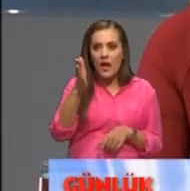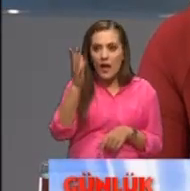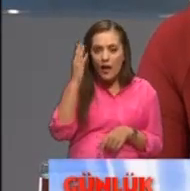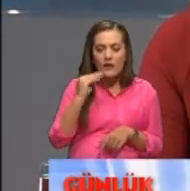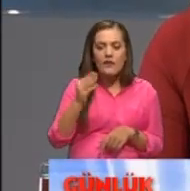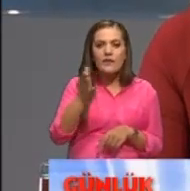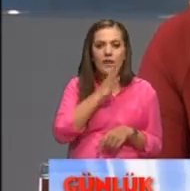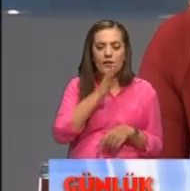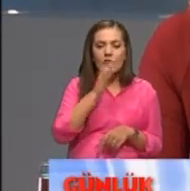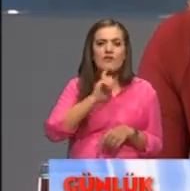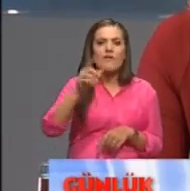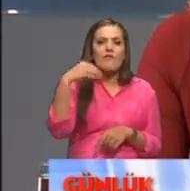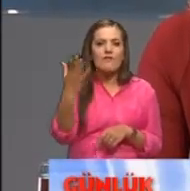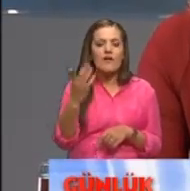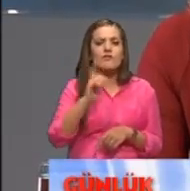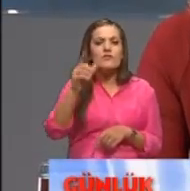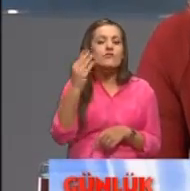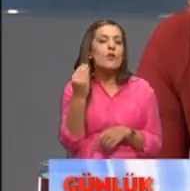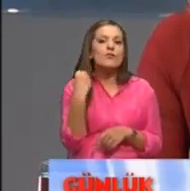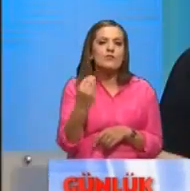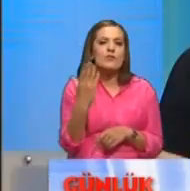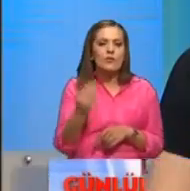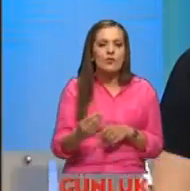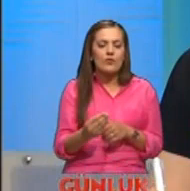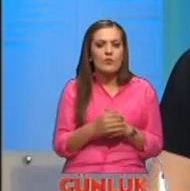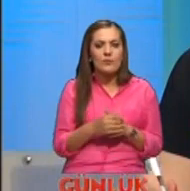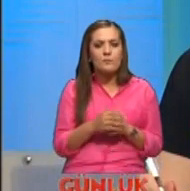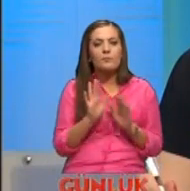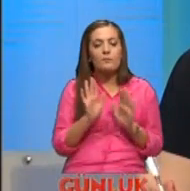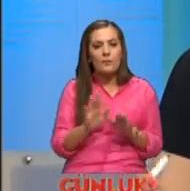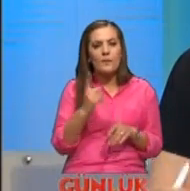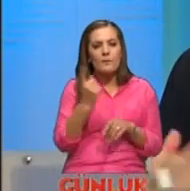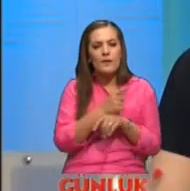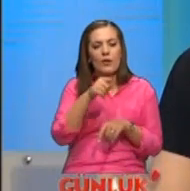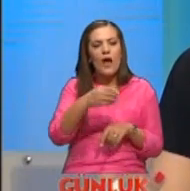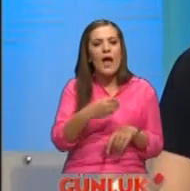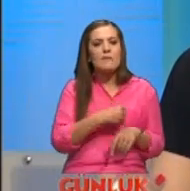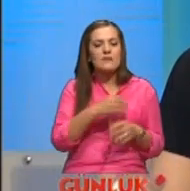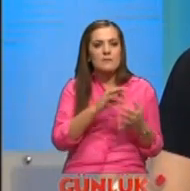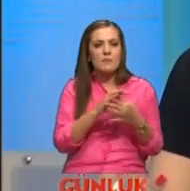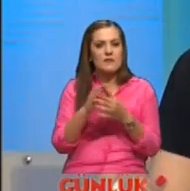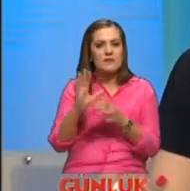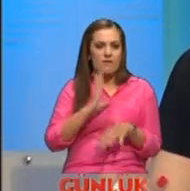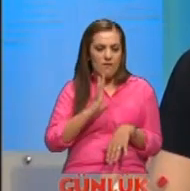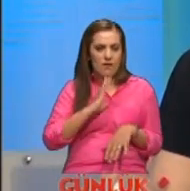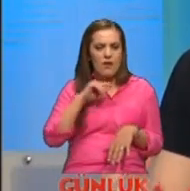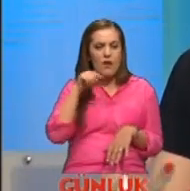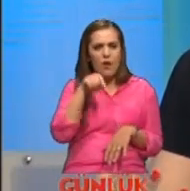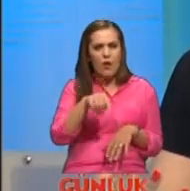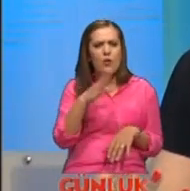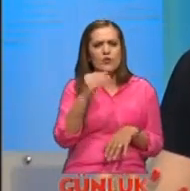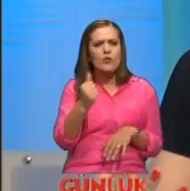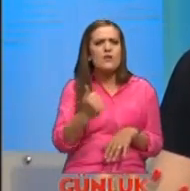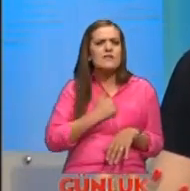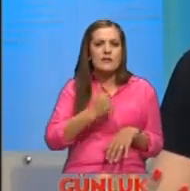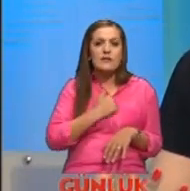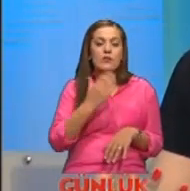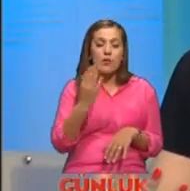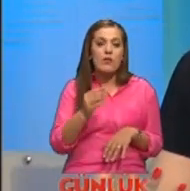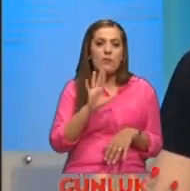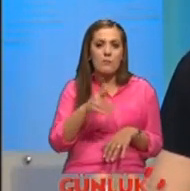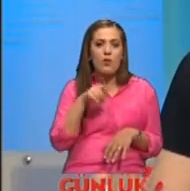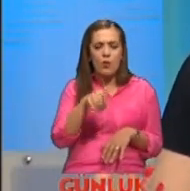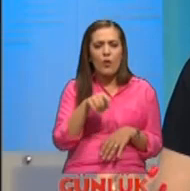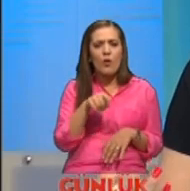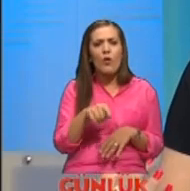veriyor. Tepkisi de çok güzel oluyor. Evet, doğrudur. Peki bir de bu şu emzirme meselesi var. Yani o çok sıkıntı olabiliyor.